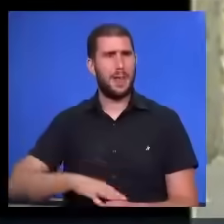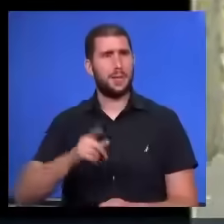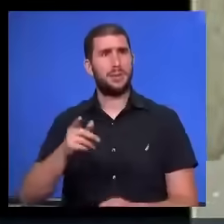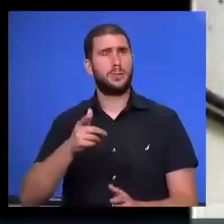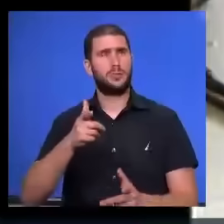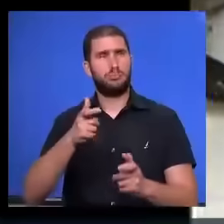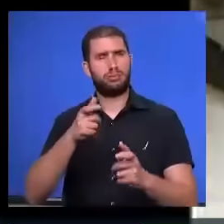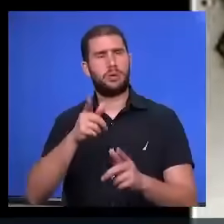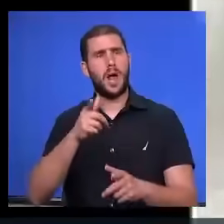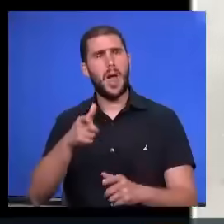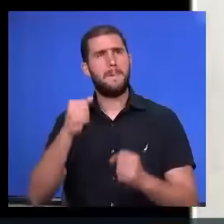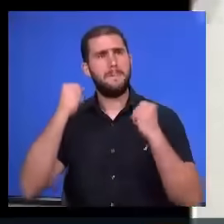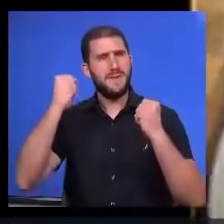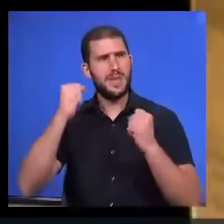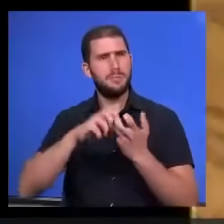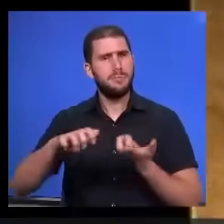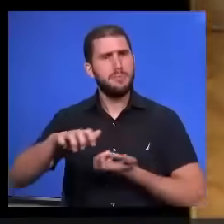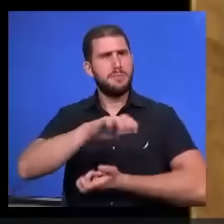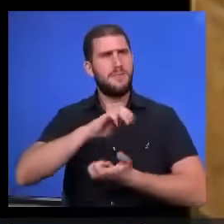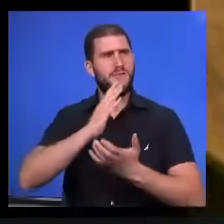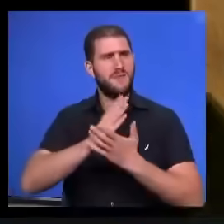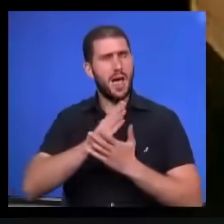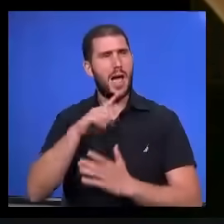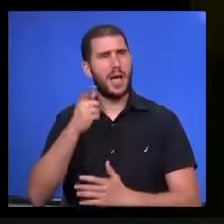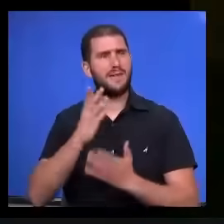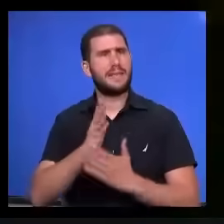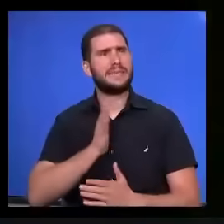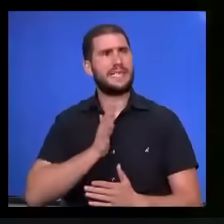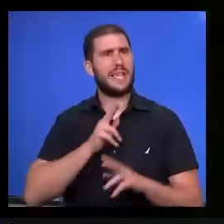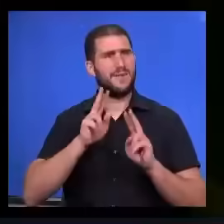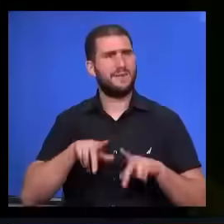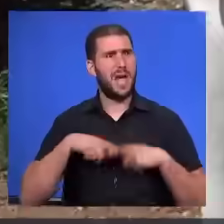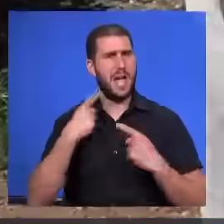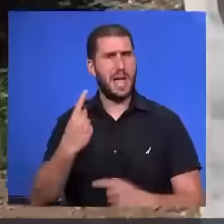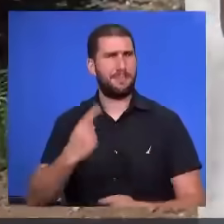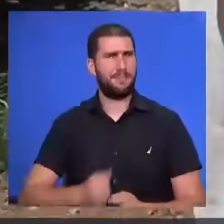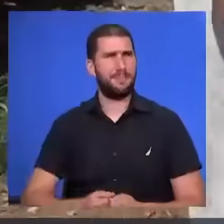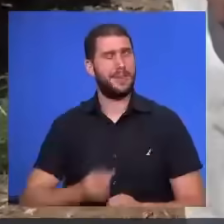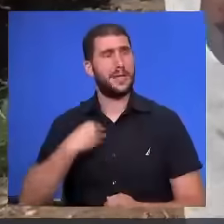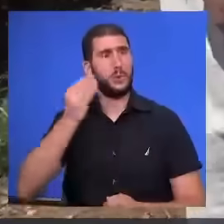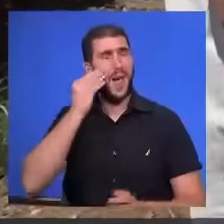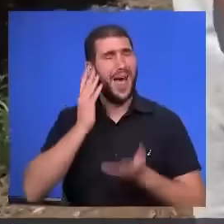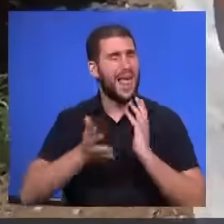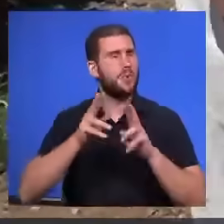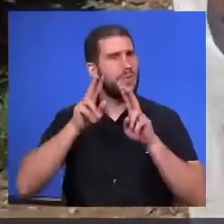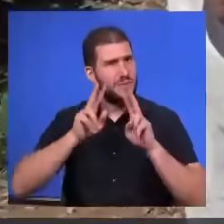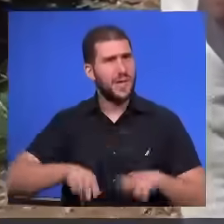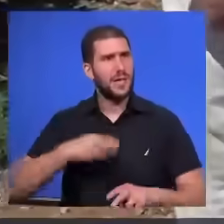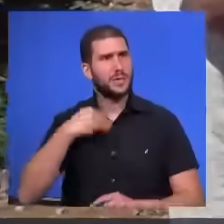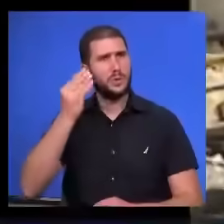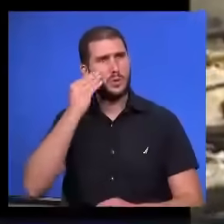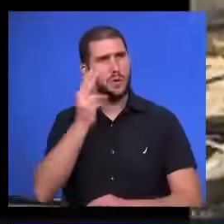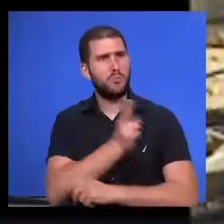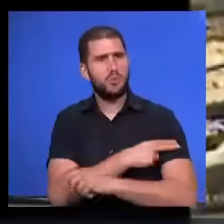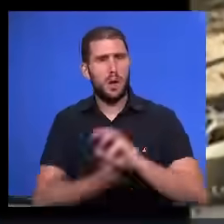חיה לעבר מפגינים ומפירי סדר לאחר שנשקפה סכנה ממשית לחייהם. אני זוכר אלימות גדולה, אני זוכר